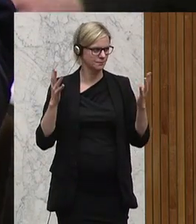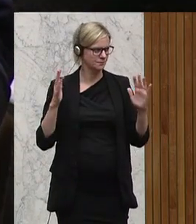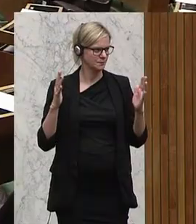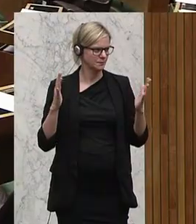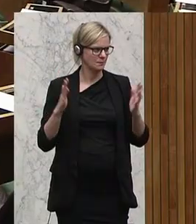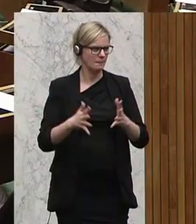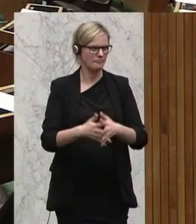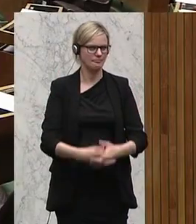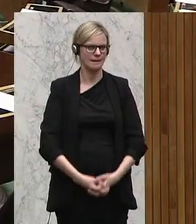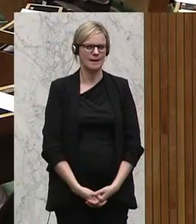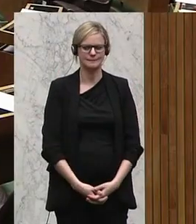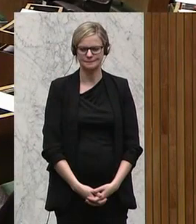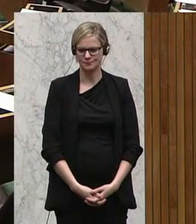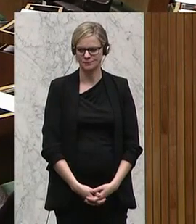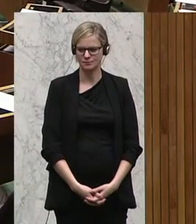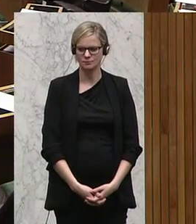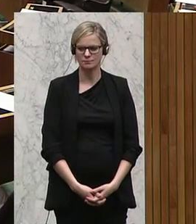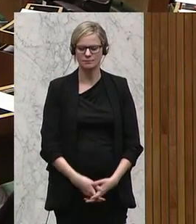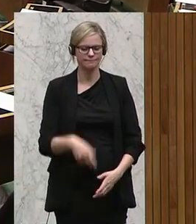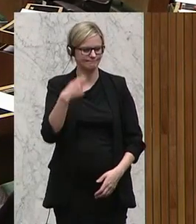Michael Hammer von der ÖVP sagt, mit den